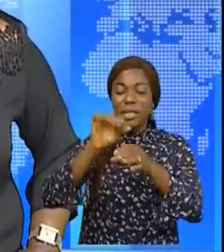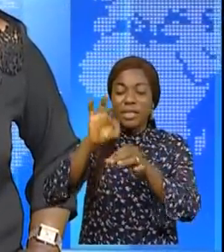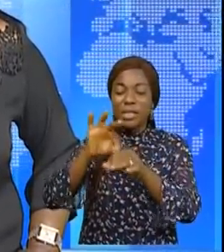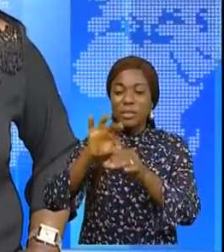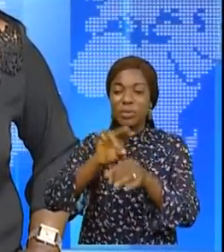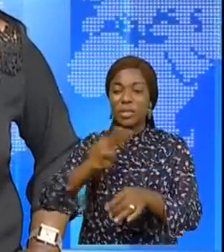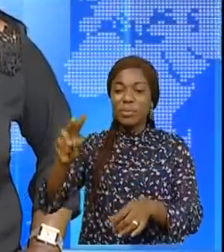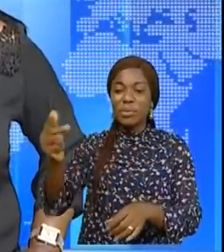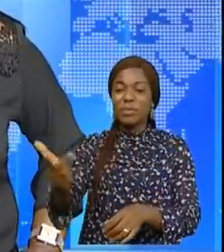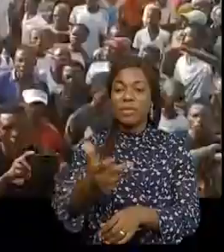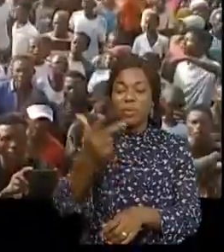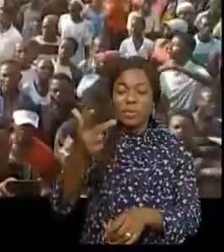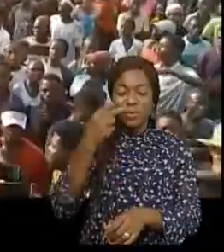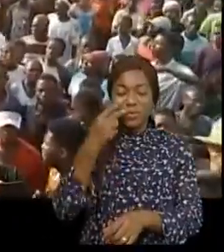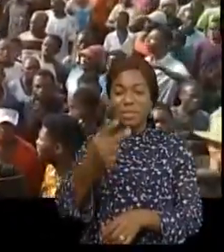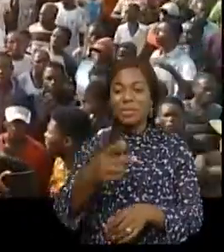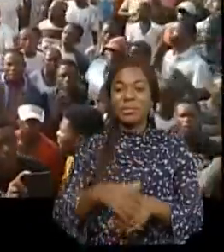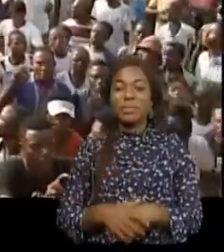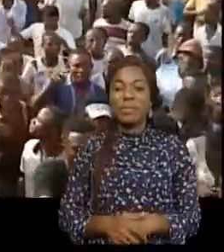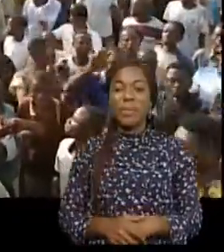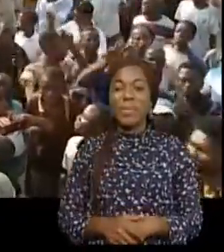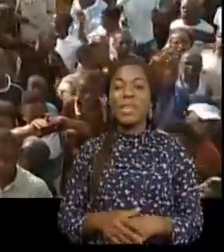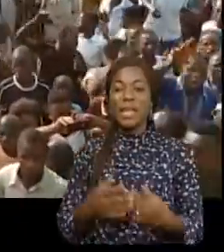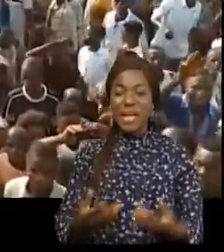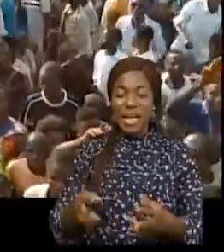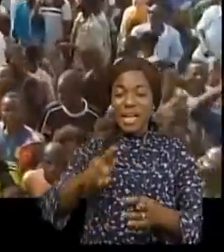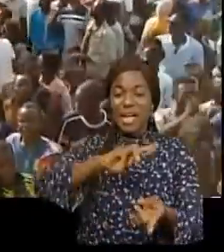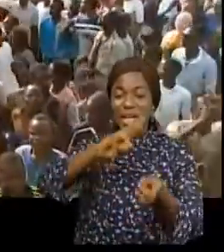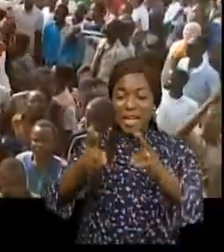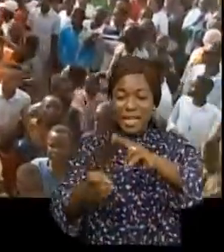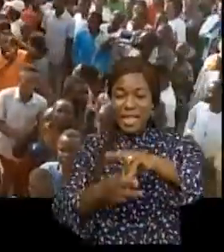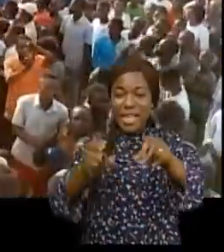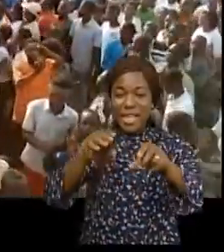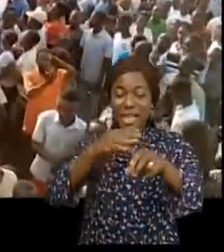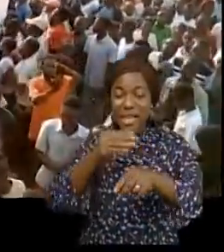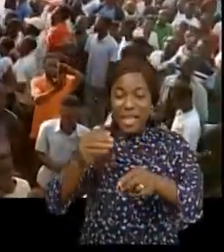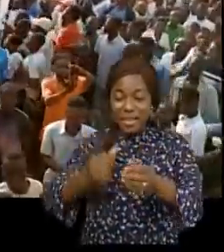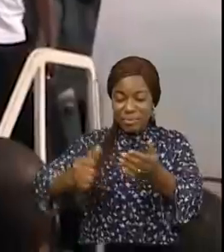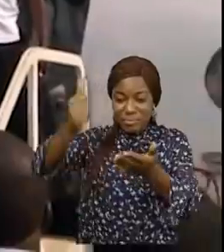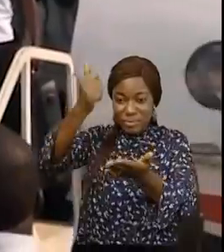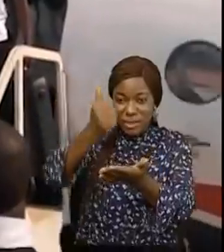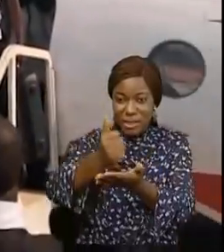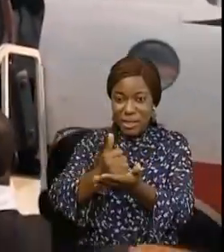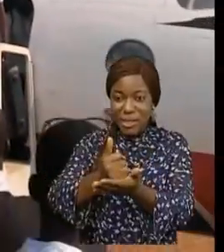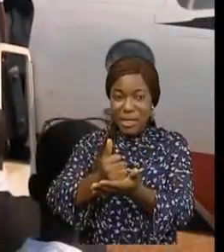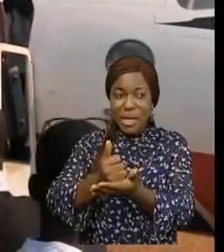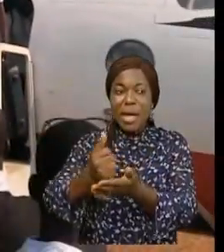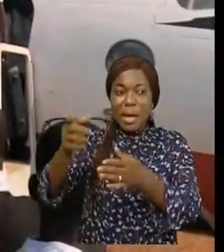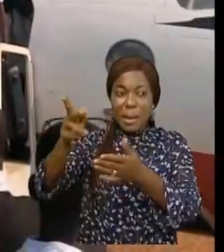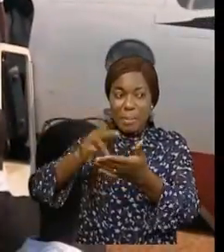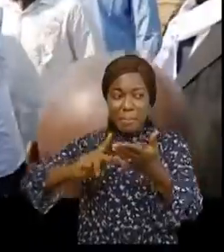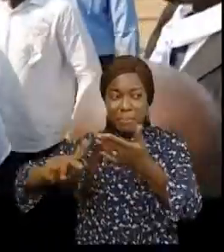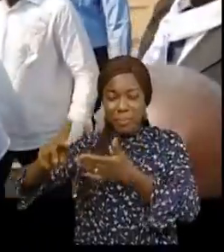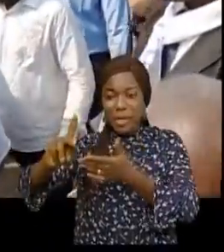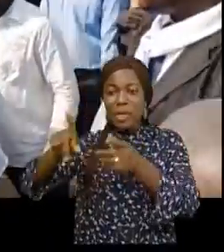Mantseku, reportage. La redynamisation et l'implantation du parti cher à Kibasa Maliba, l'Union pour la